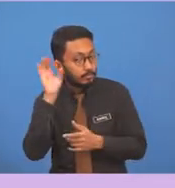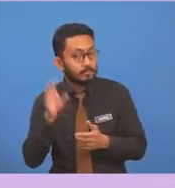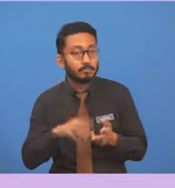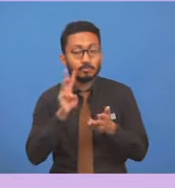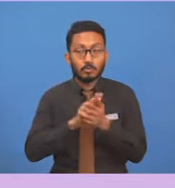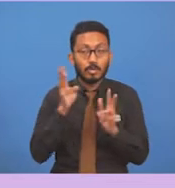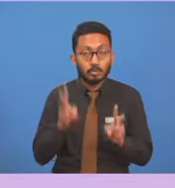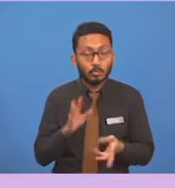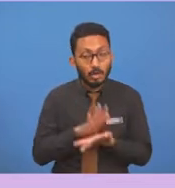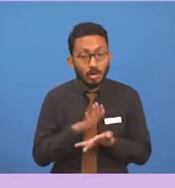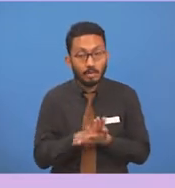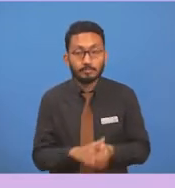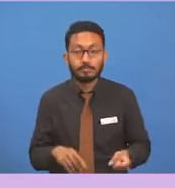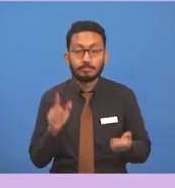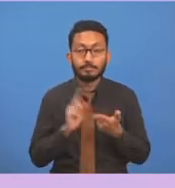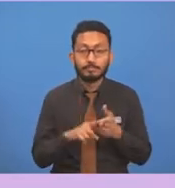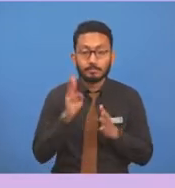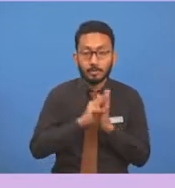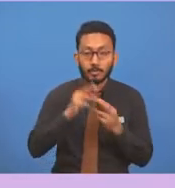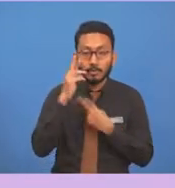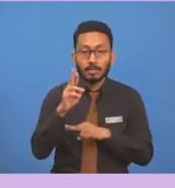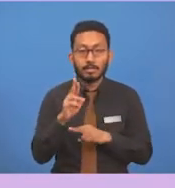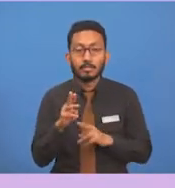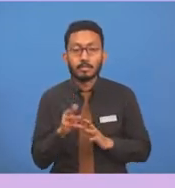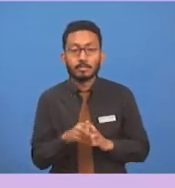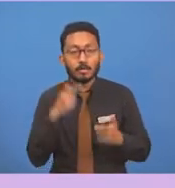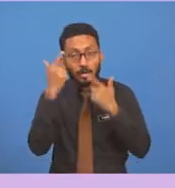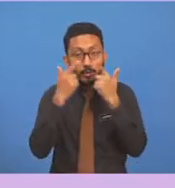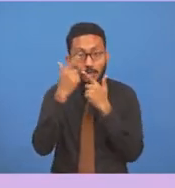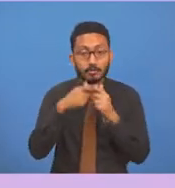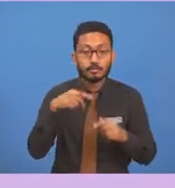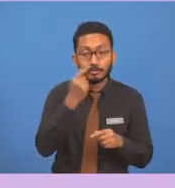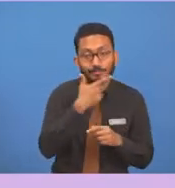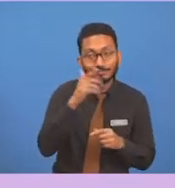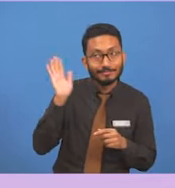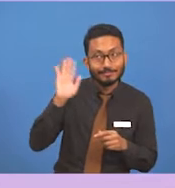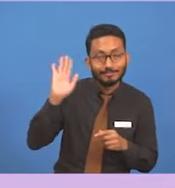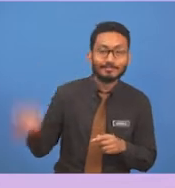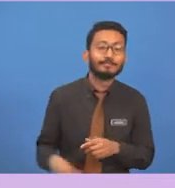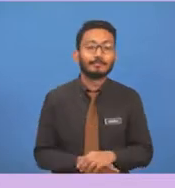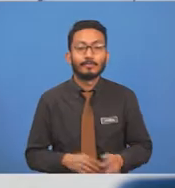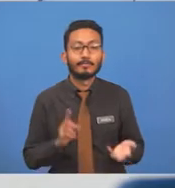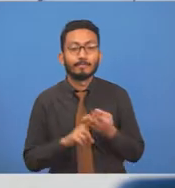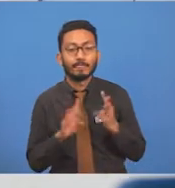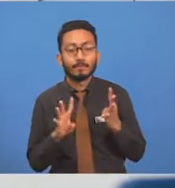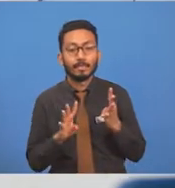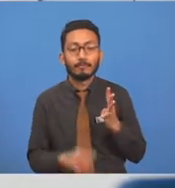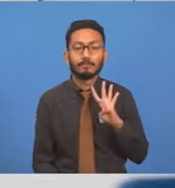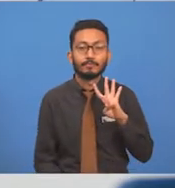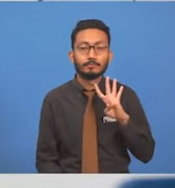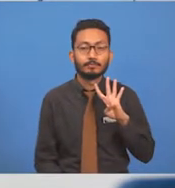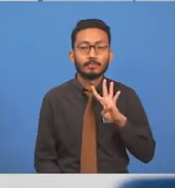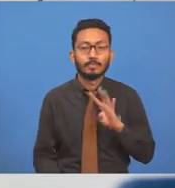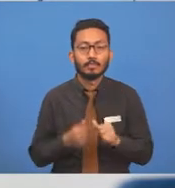menghormati pelawat dengan senyuman dan ucapan salam, mematuhi peraturan sekolah. Kita juga